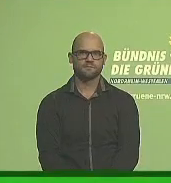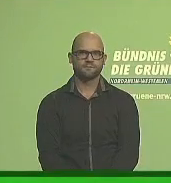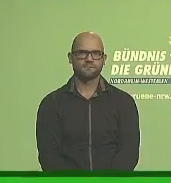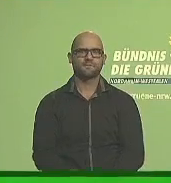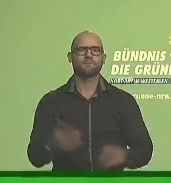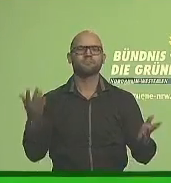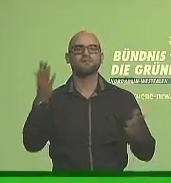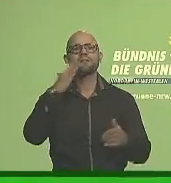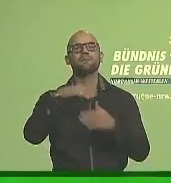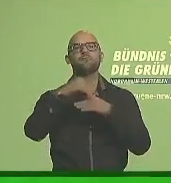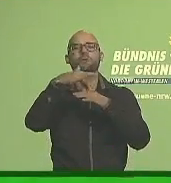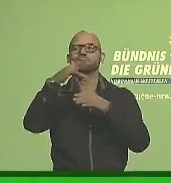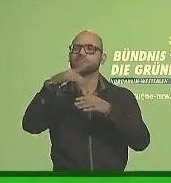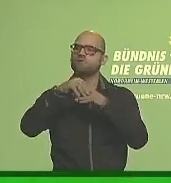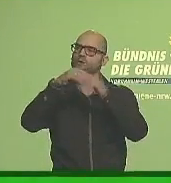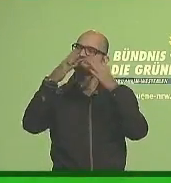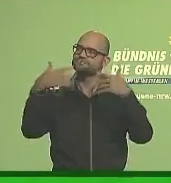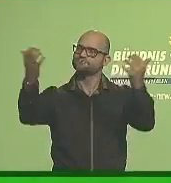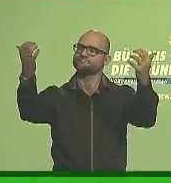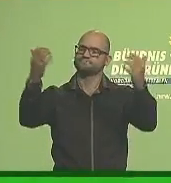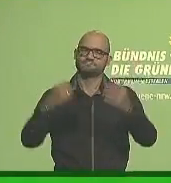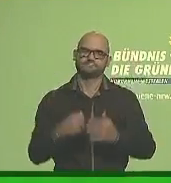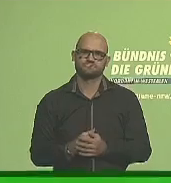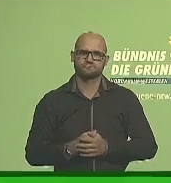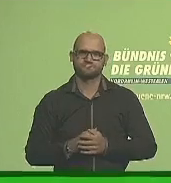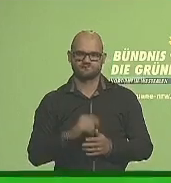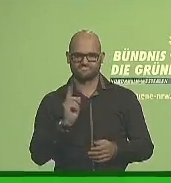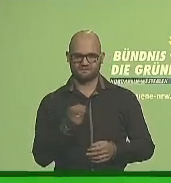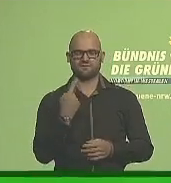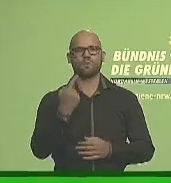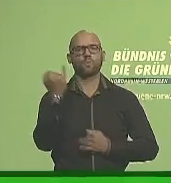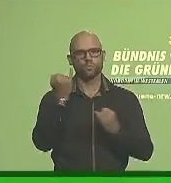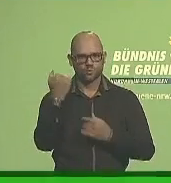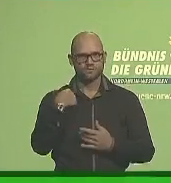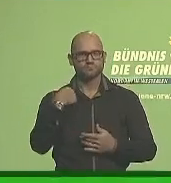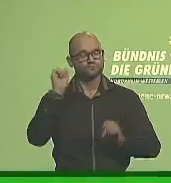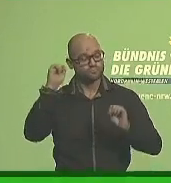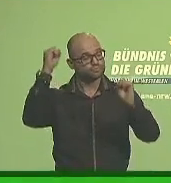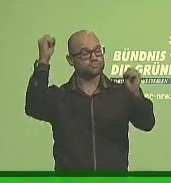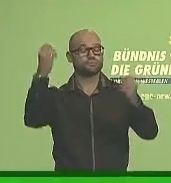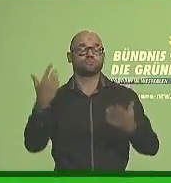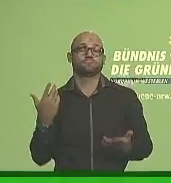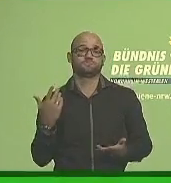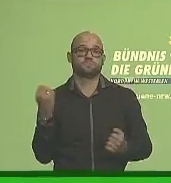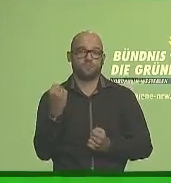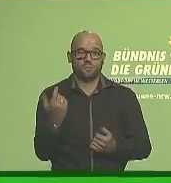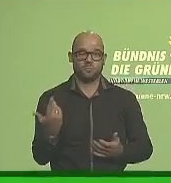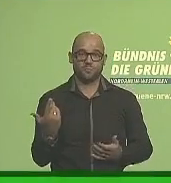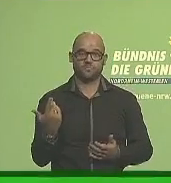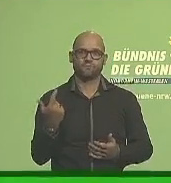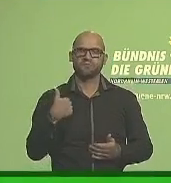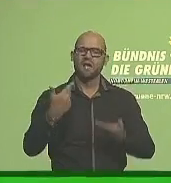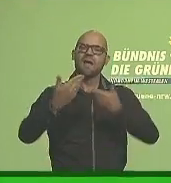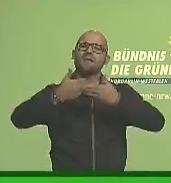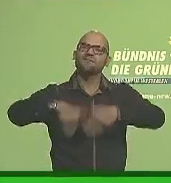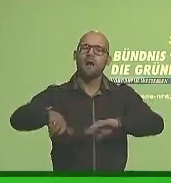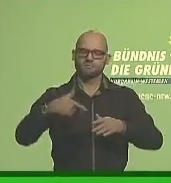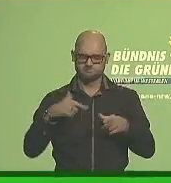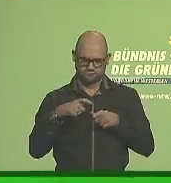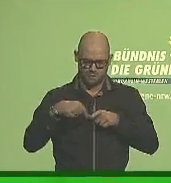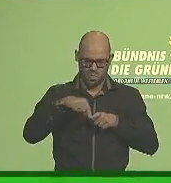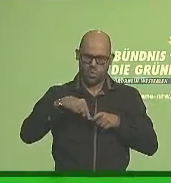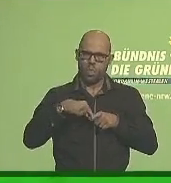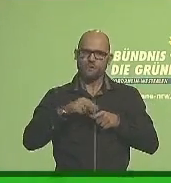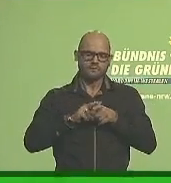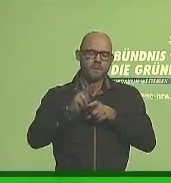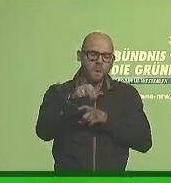Liebe Freundinnen und Freunde, wir Grüne sind ambitioniert. Wir denken über Grenzen hinaus, wir denken darüber hinaus, wo andere